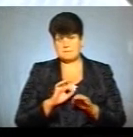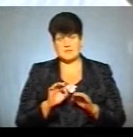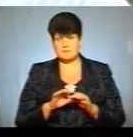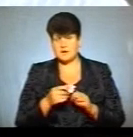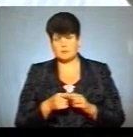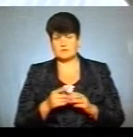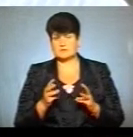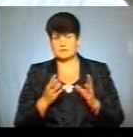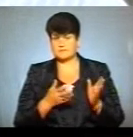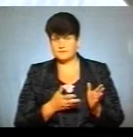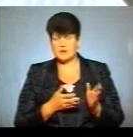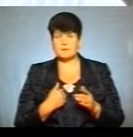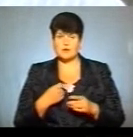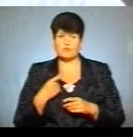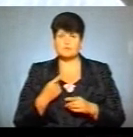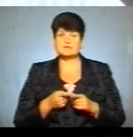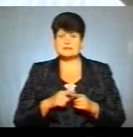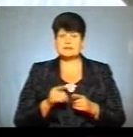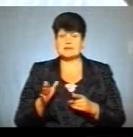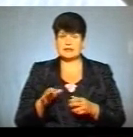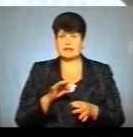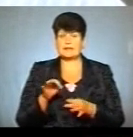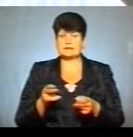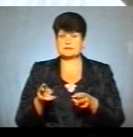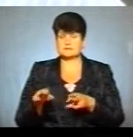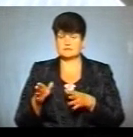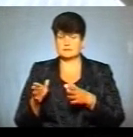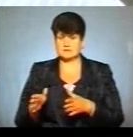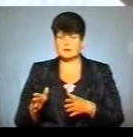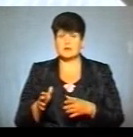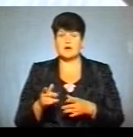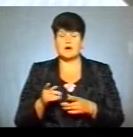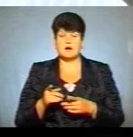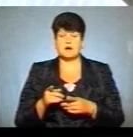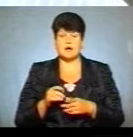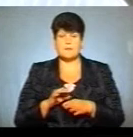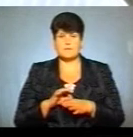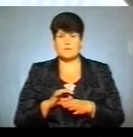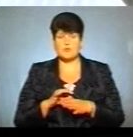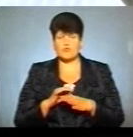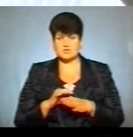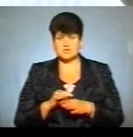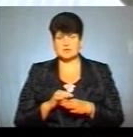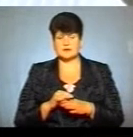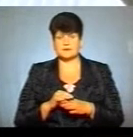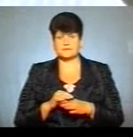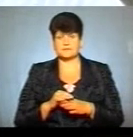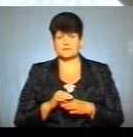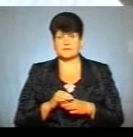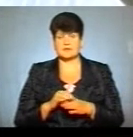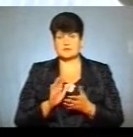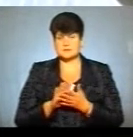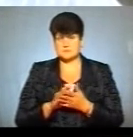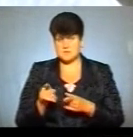спалювали рослинність. Але ми мотивуємо тим, що це є відходи, а за операціями поводження з відходами має відповідати власник